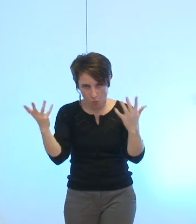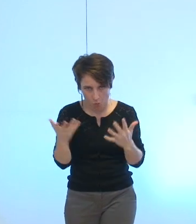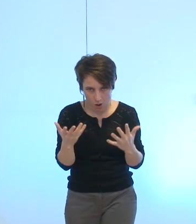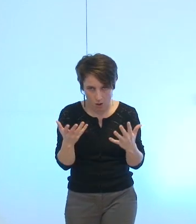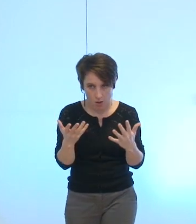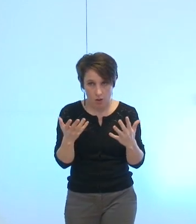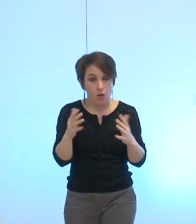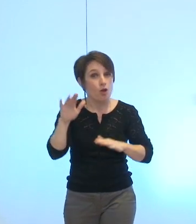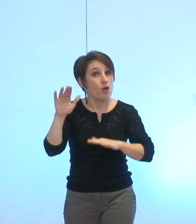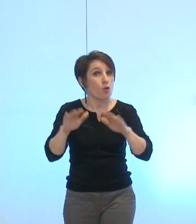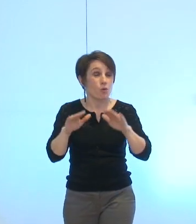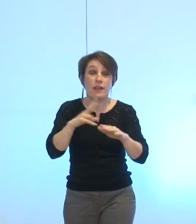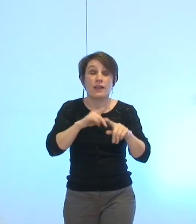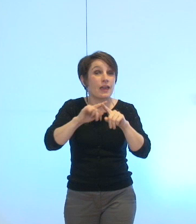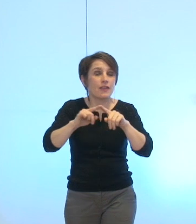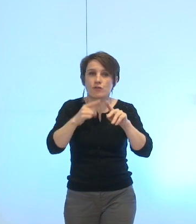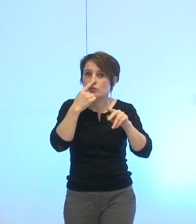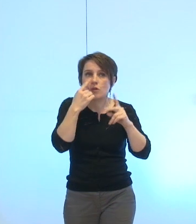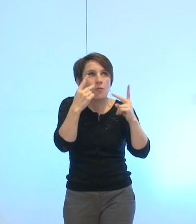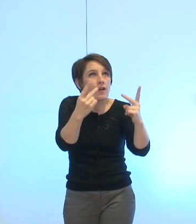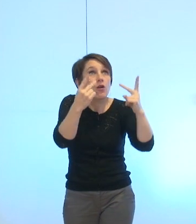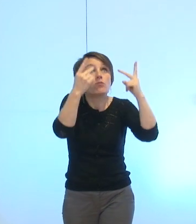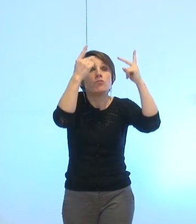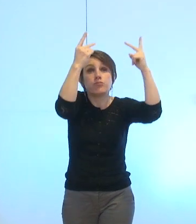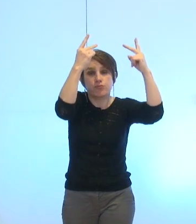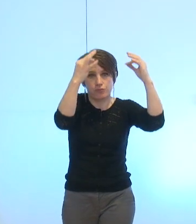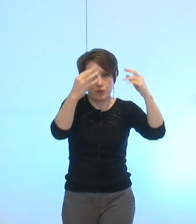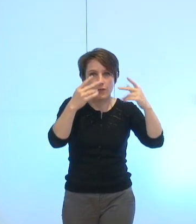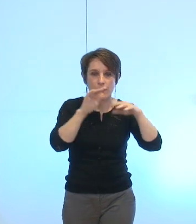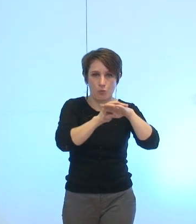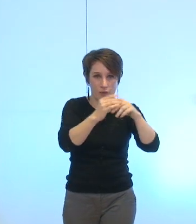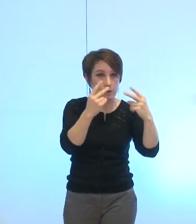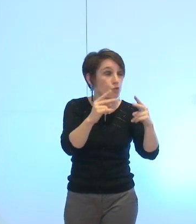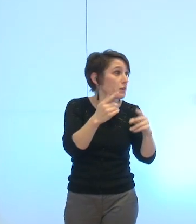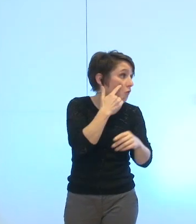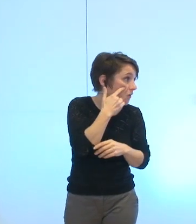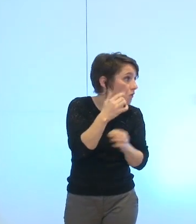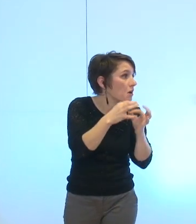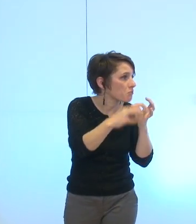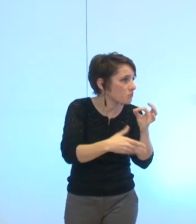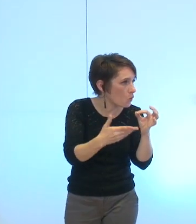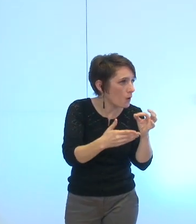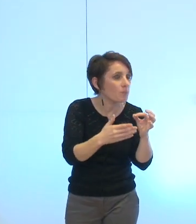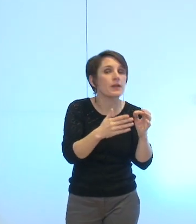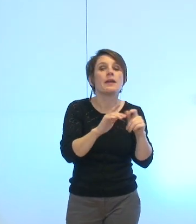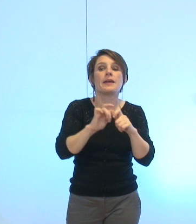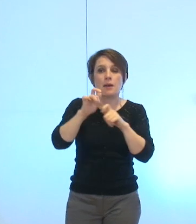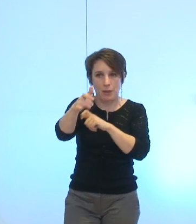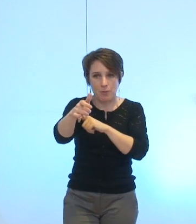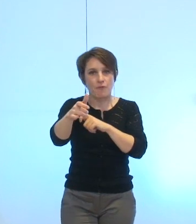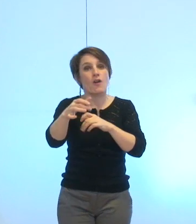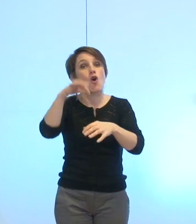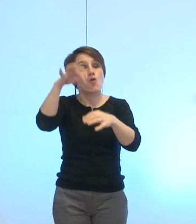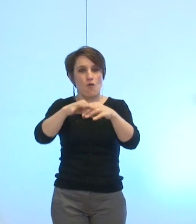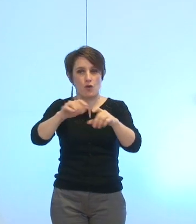éventuellement sanctuariser en terme de politique publique dans ce moment difficile puis la traduction de ce débat avec le vote du